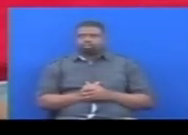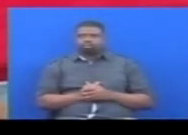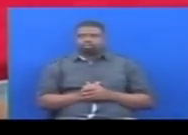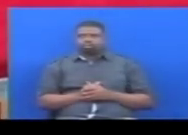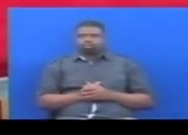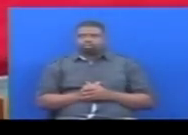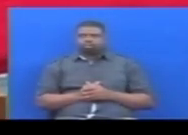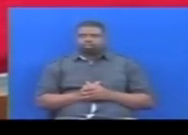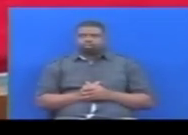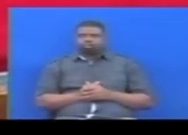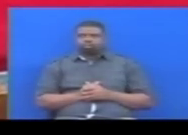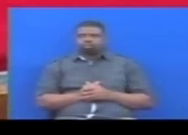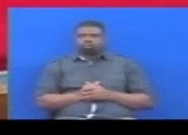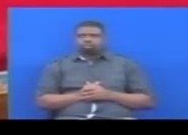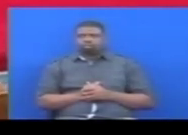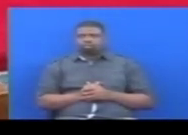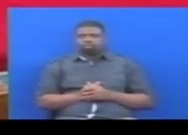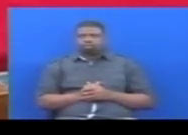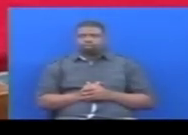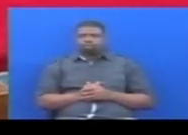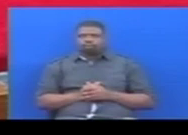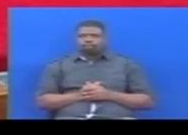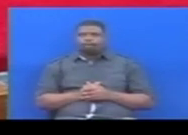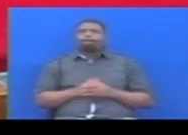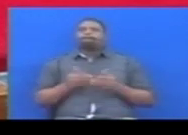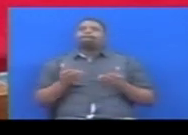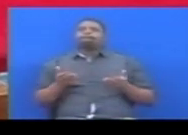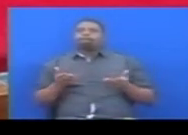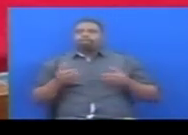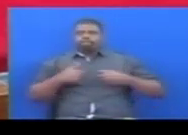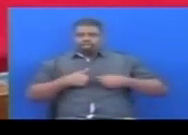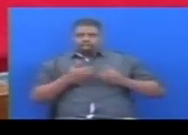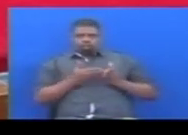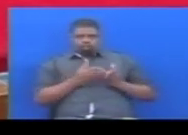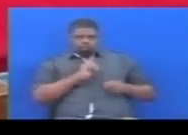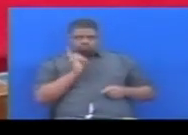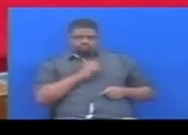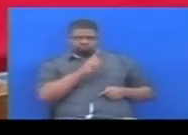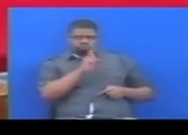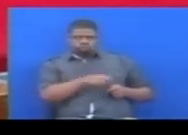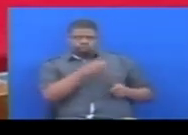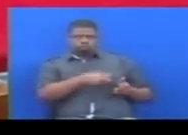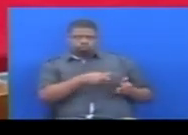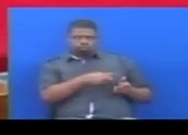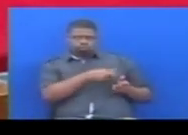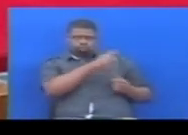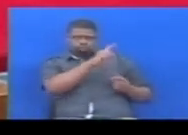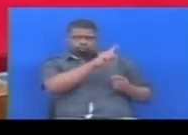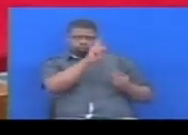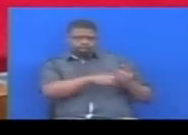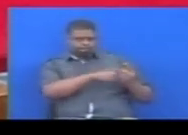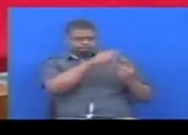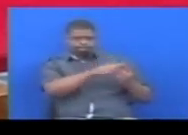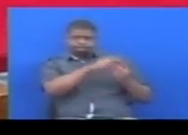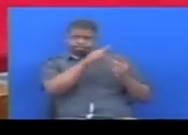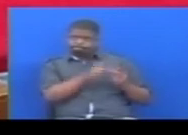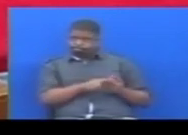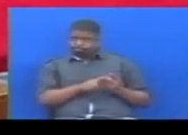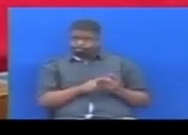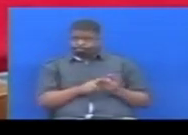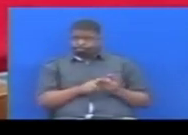Mheshimiwa Naibu Spika, kwa niaba ya Waziri wa Nchi Ofisi ya Rais TAMISEMI, naomba nijibu swali la nyongeza, maswali mawili ya nyongeza na pili itakuwa